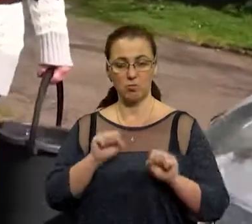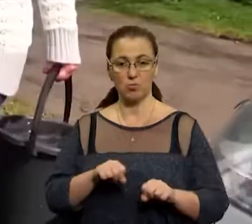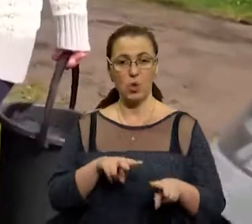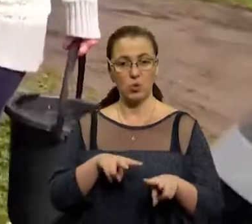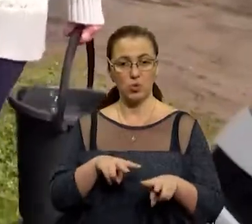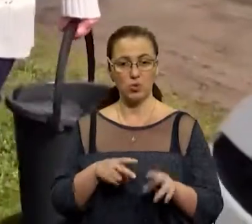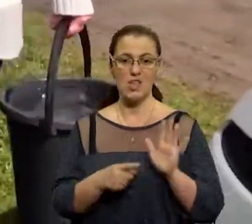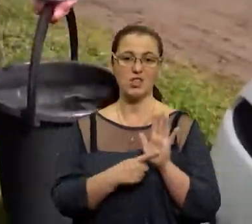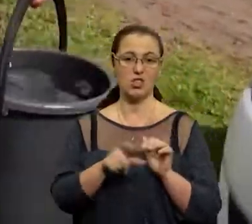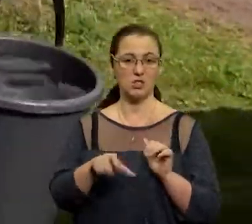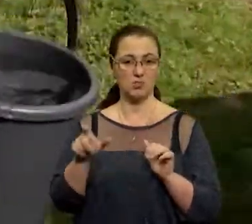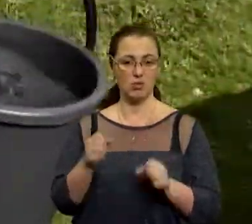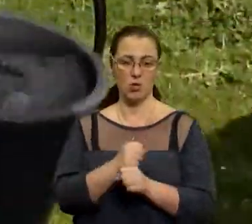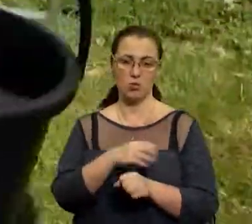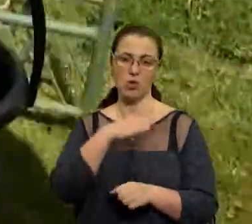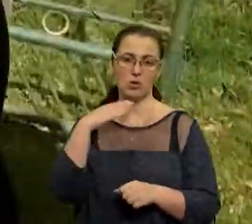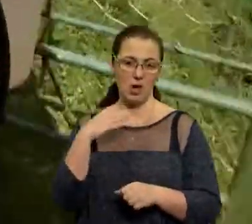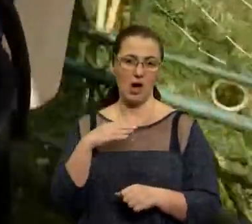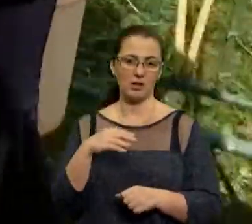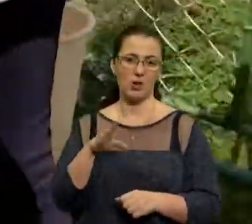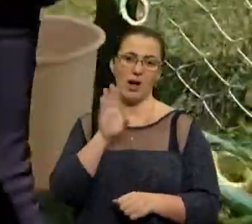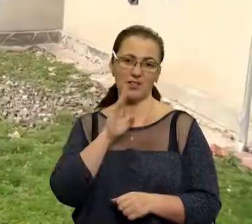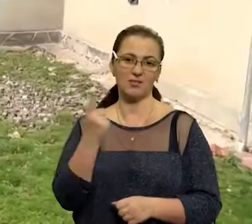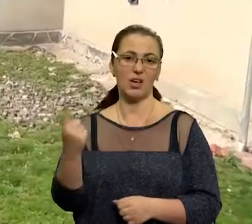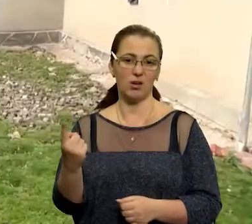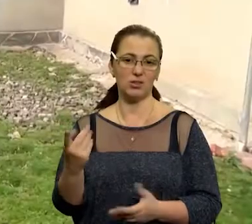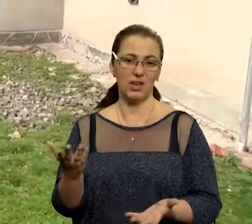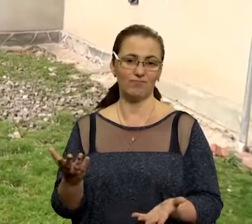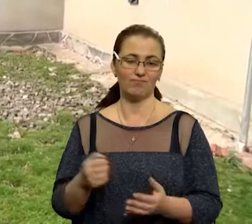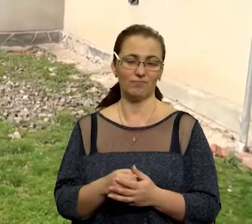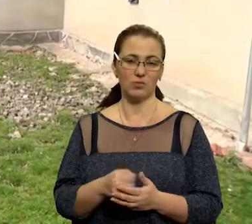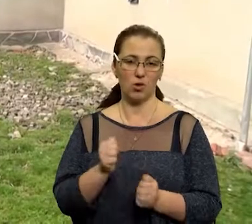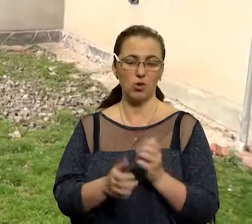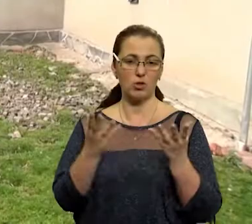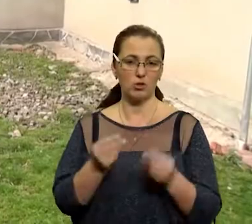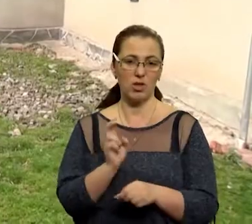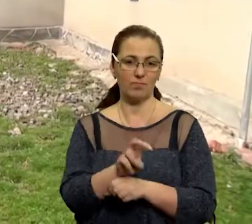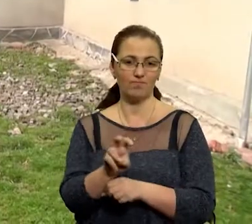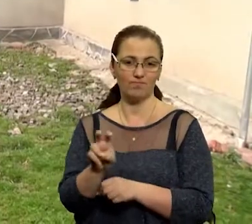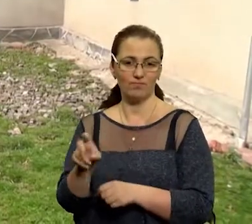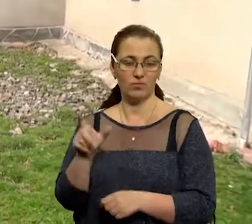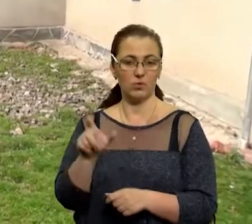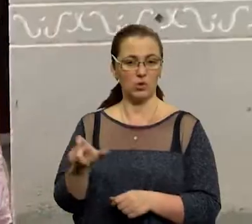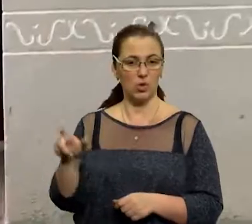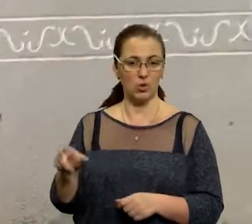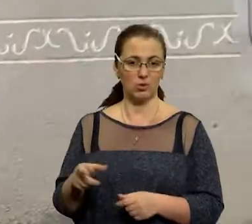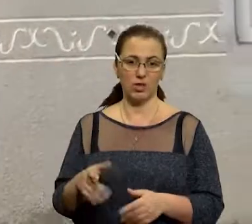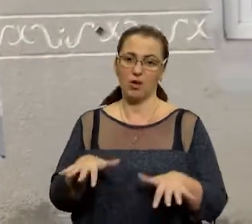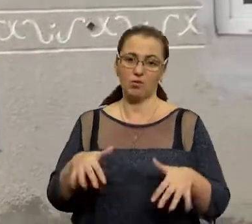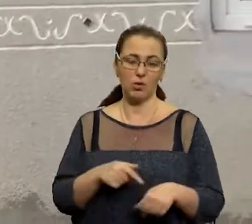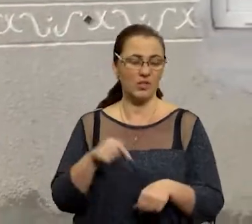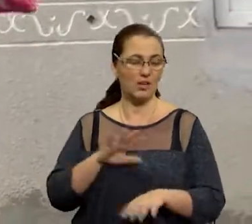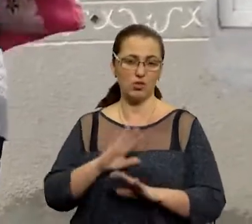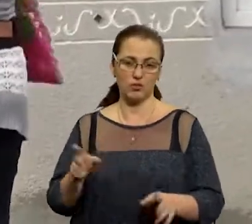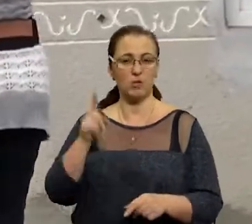6 старенькими. Роботи багато, а Ольга лише одна. Майже щодня навідується до своїх підопічних. Втоми, каже, не відчуває, бо ж